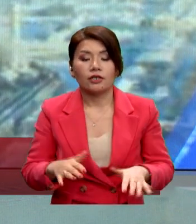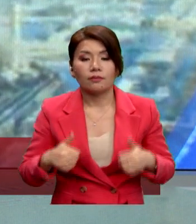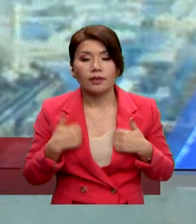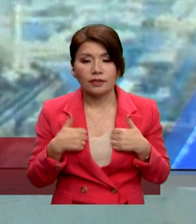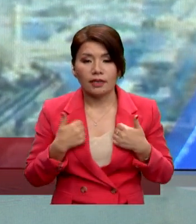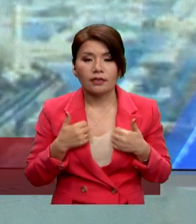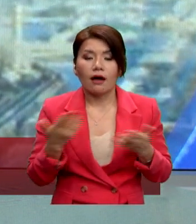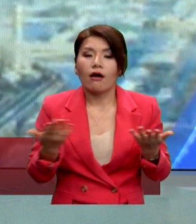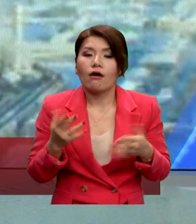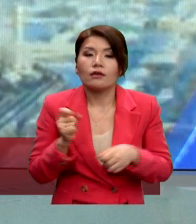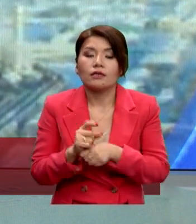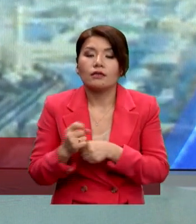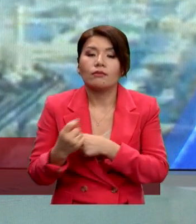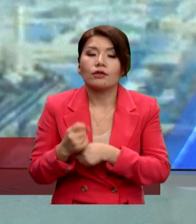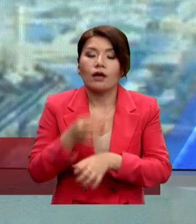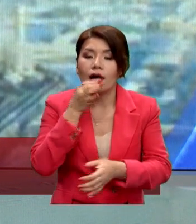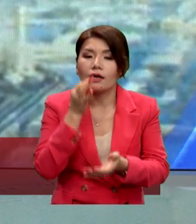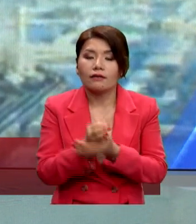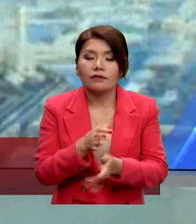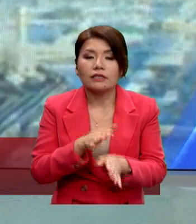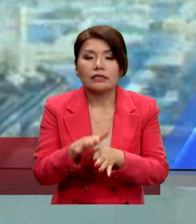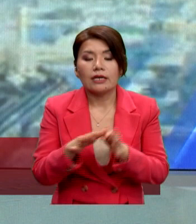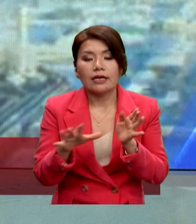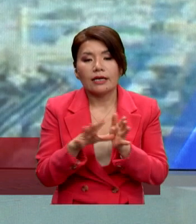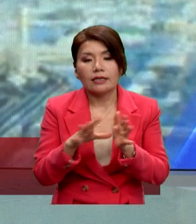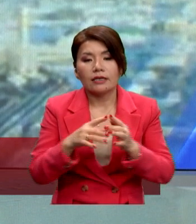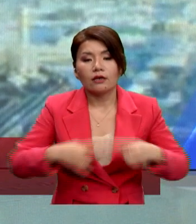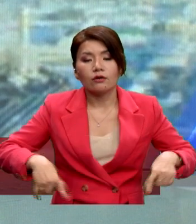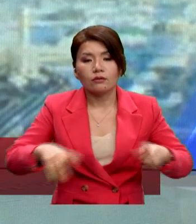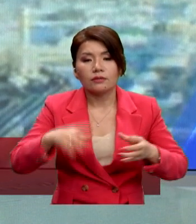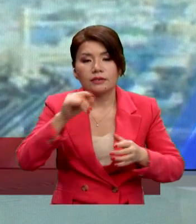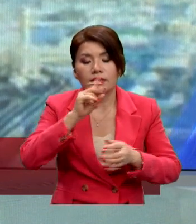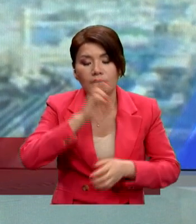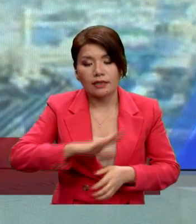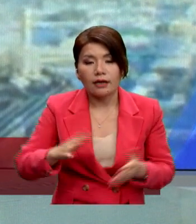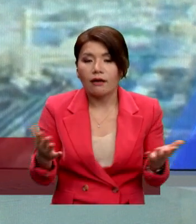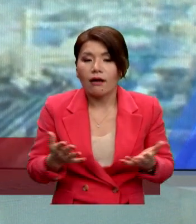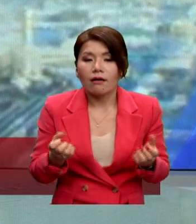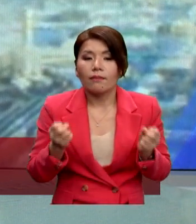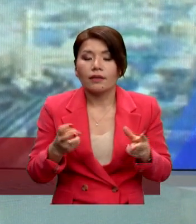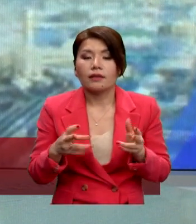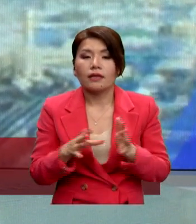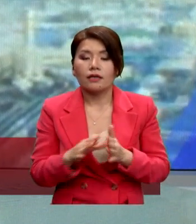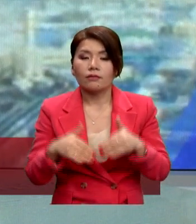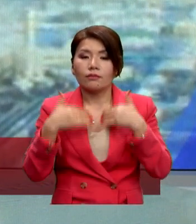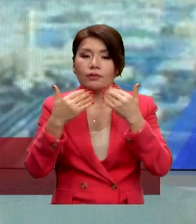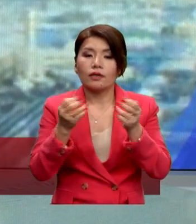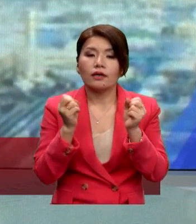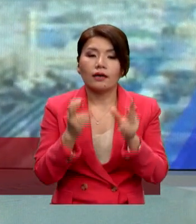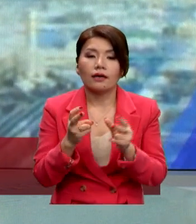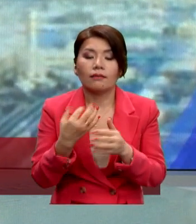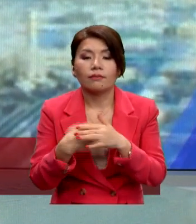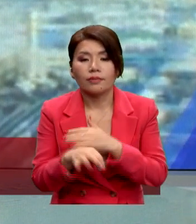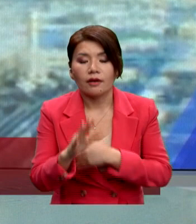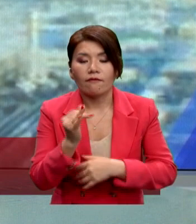Какие задачи стоят перед чиновниками, ответственными за энергетический комплекс страны? Насколько могут вырасти тарифы за услуги? С